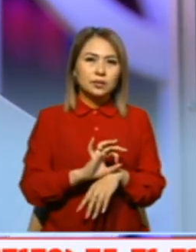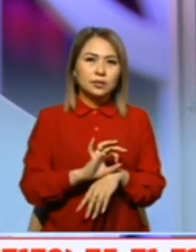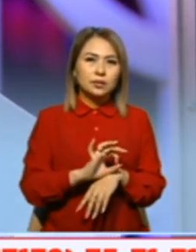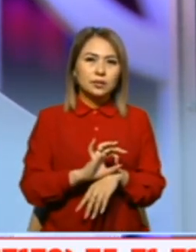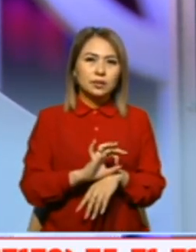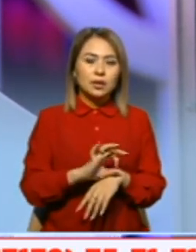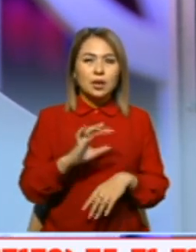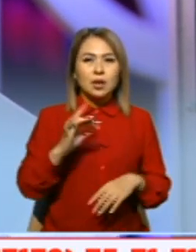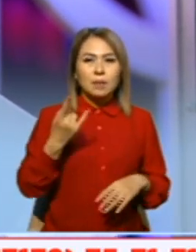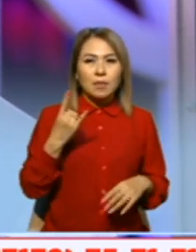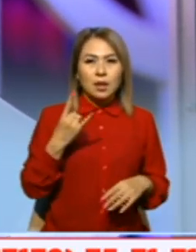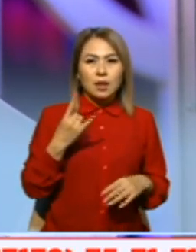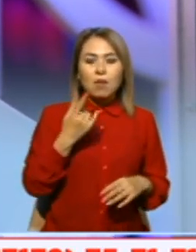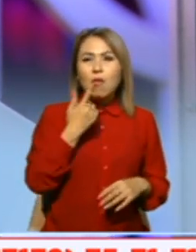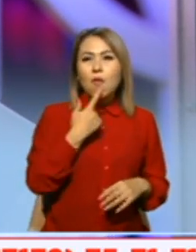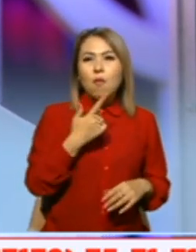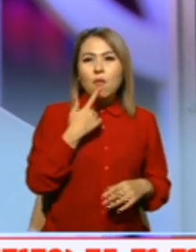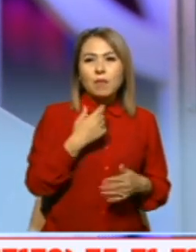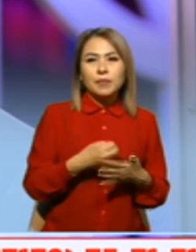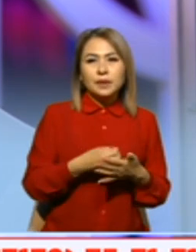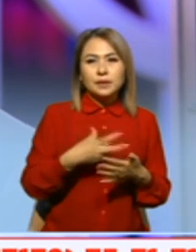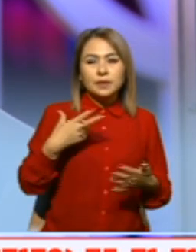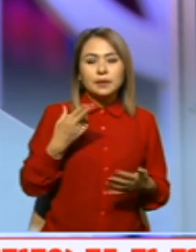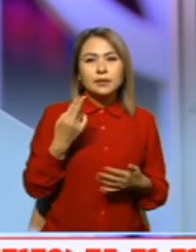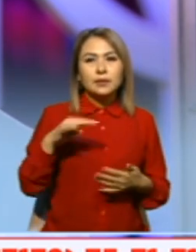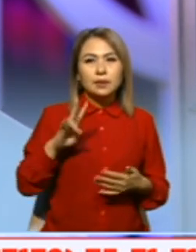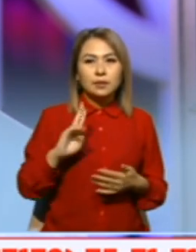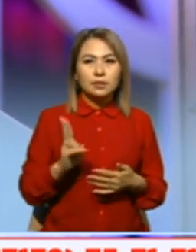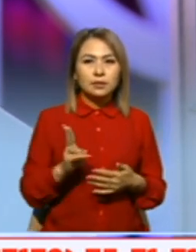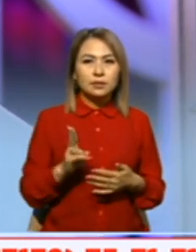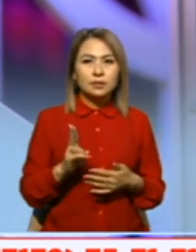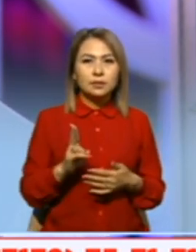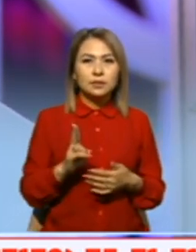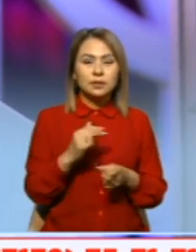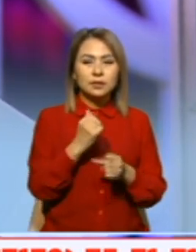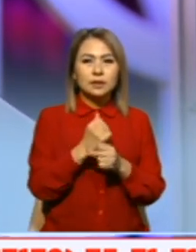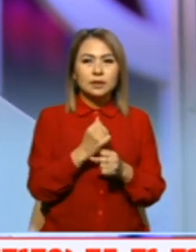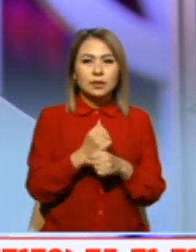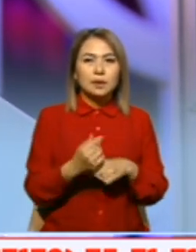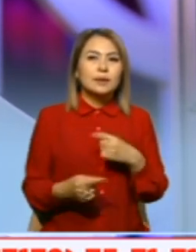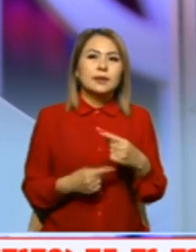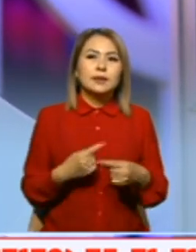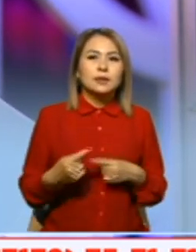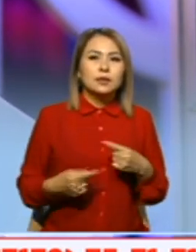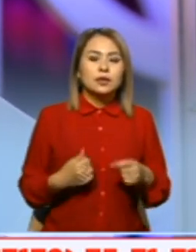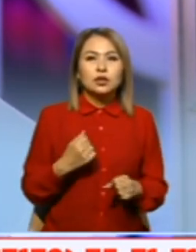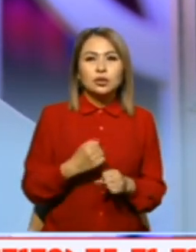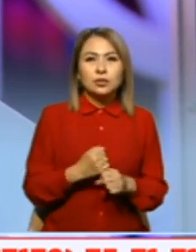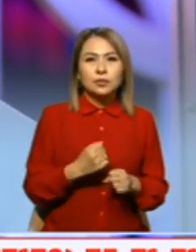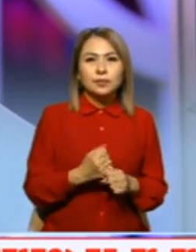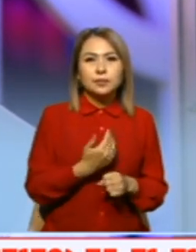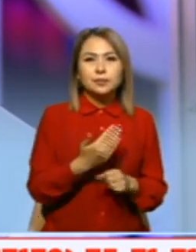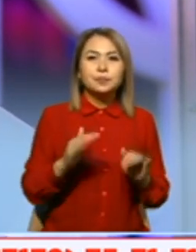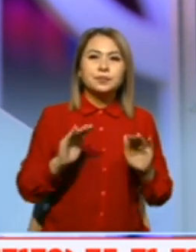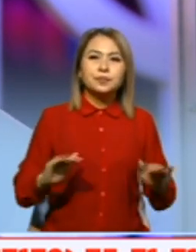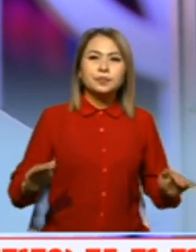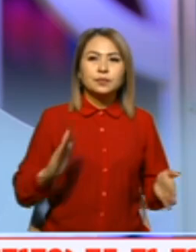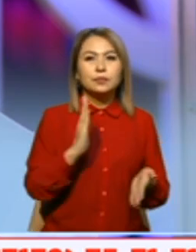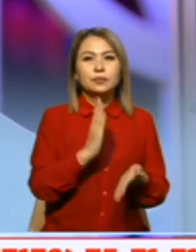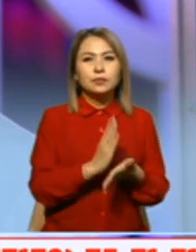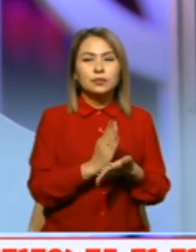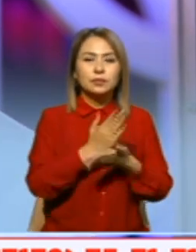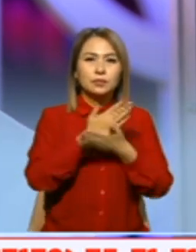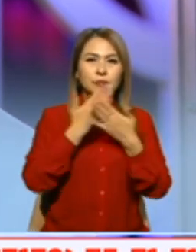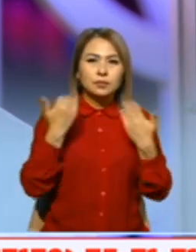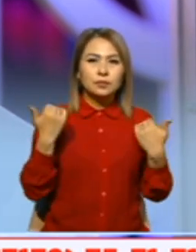баланың қанынан алып, оған ДНК және молекулярлық генетикалық жасап, оларды балада бар ма, сол ақау